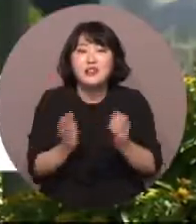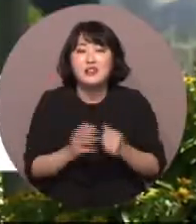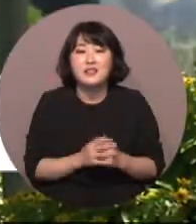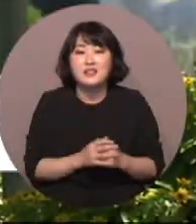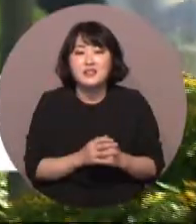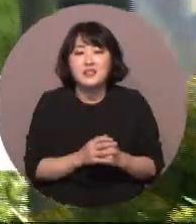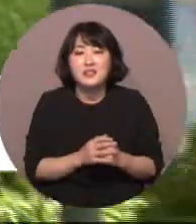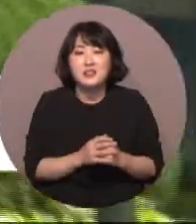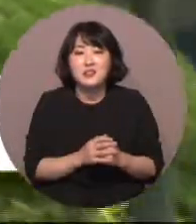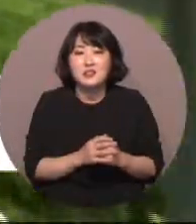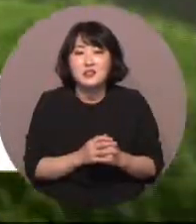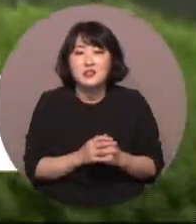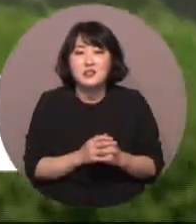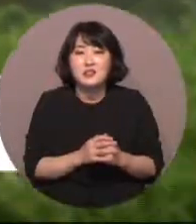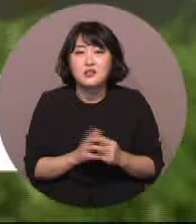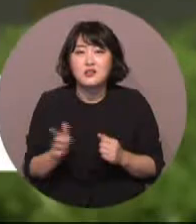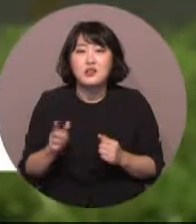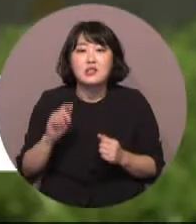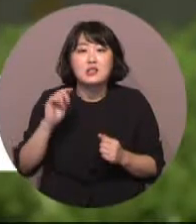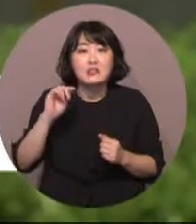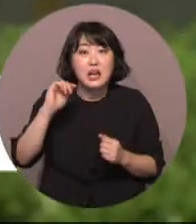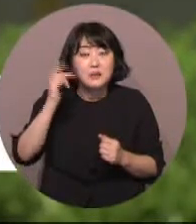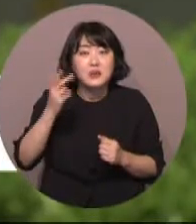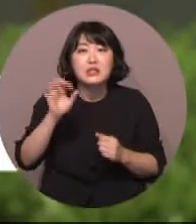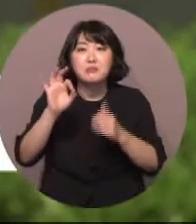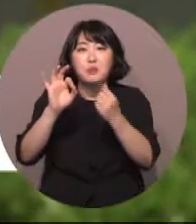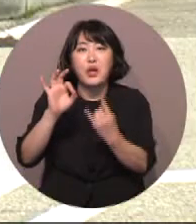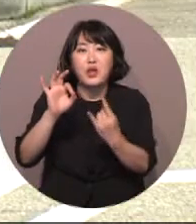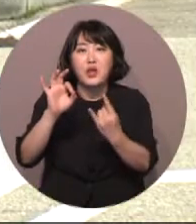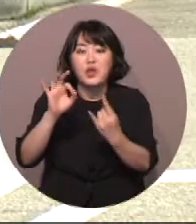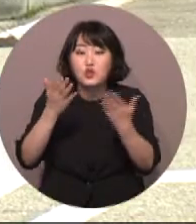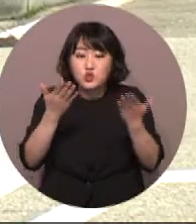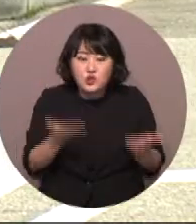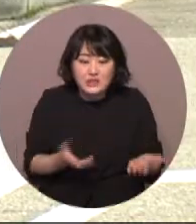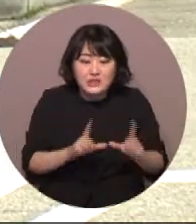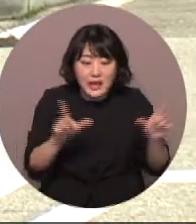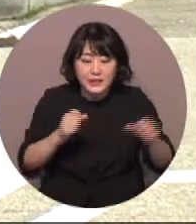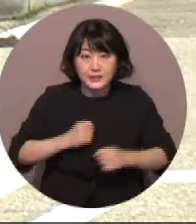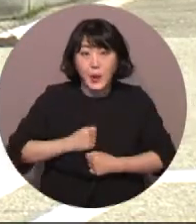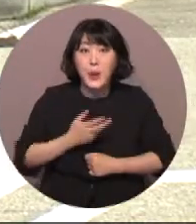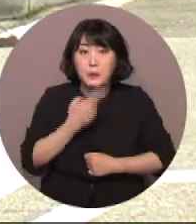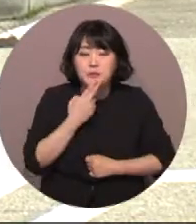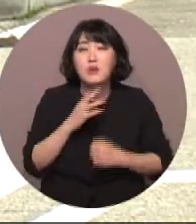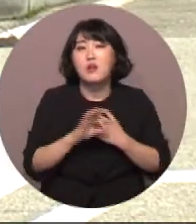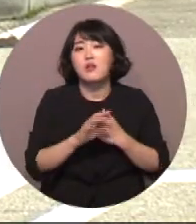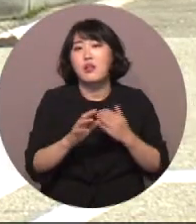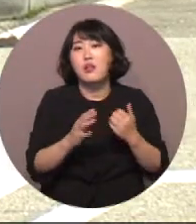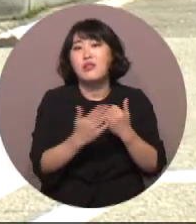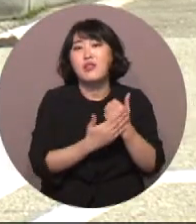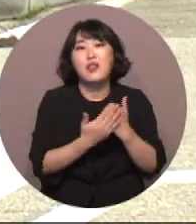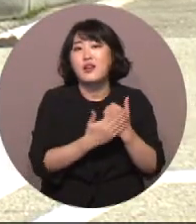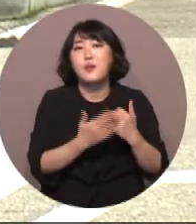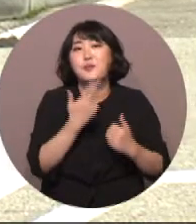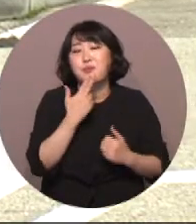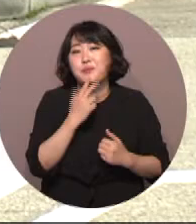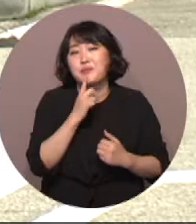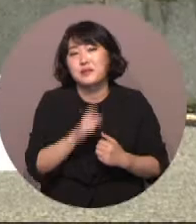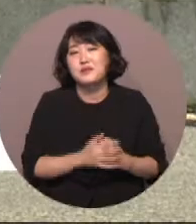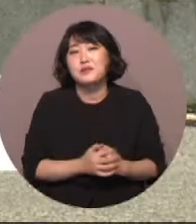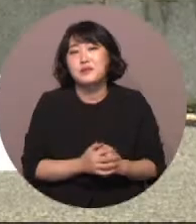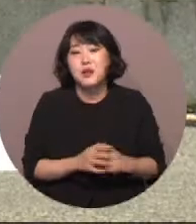차량은 다음달부터 연간 10차례 이상 운행에 휴무일을 지키지 않으면 혜택을 받을 수 없다고 밝혔습니다